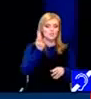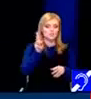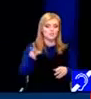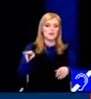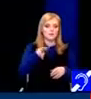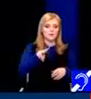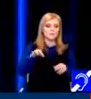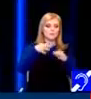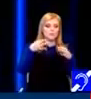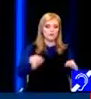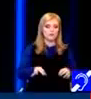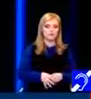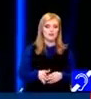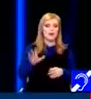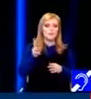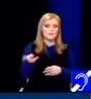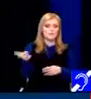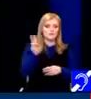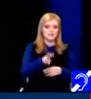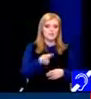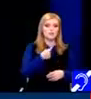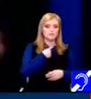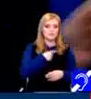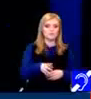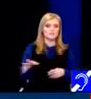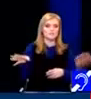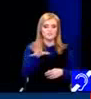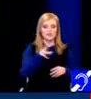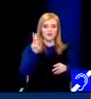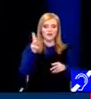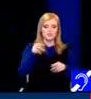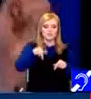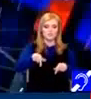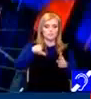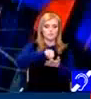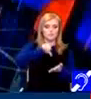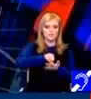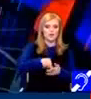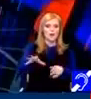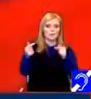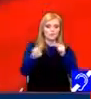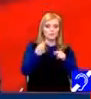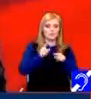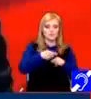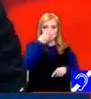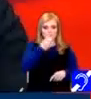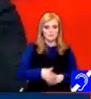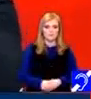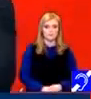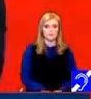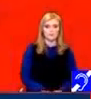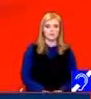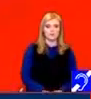от Путина. Пожалуйста, приходите и проголосуйте против всех вот этих людей, против этого цирка. Передачу и